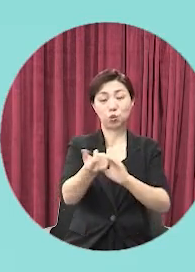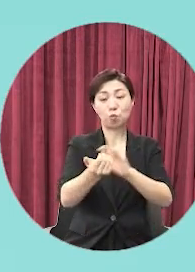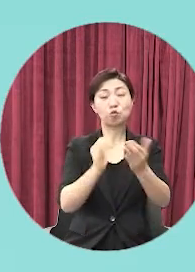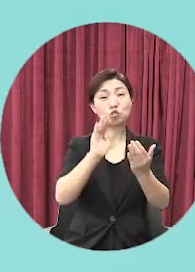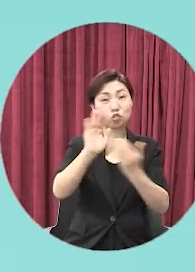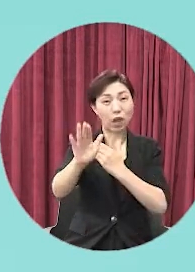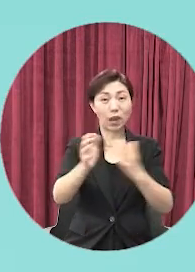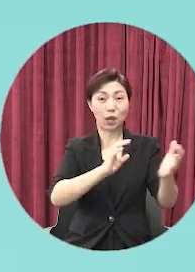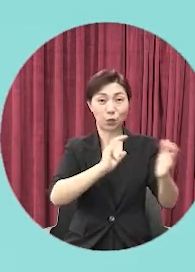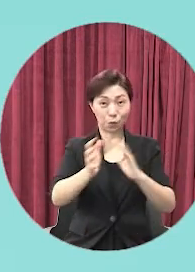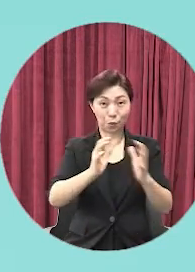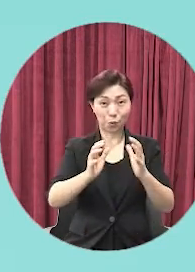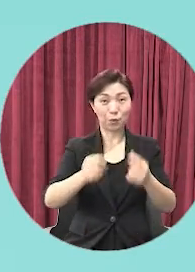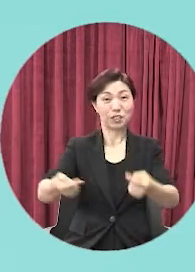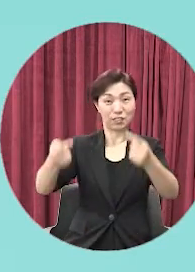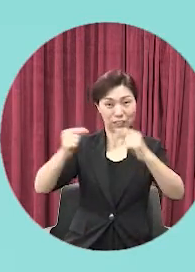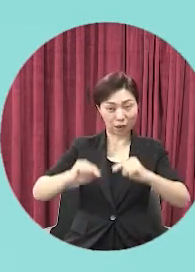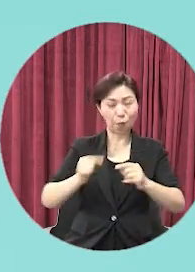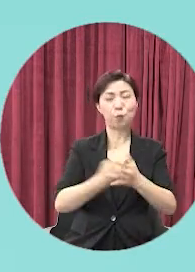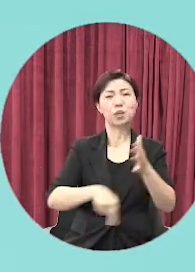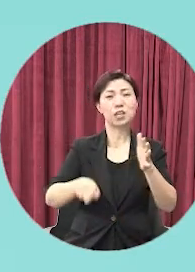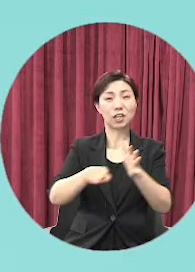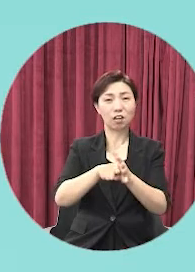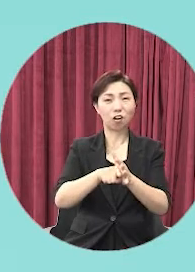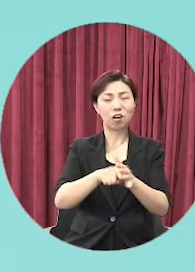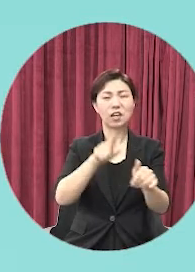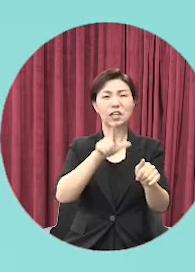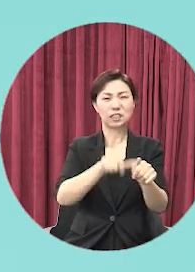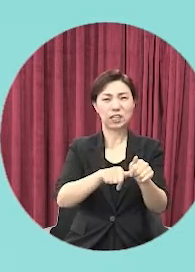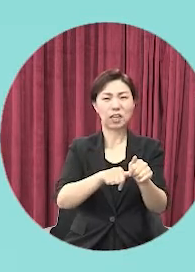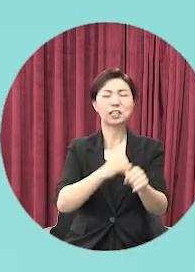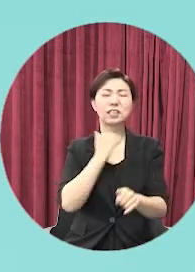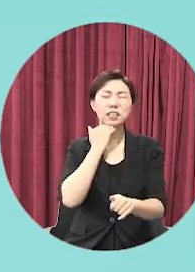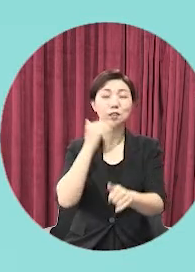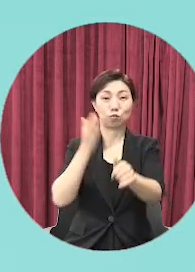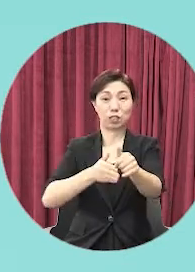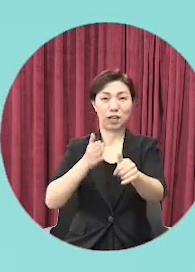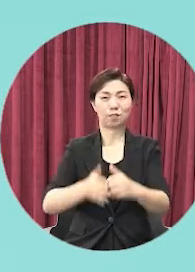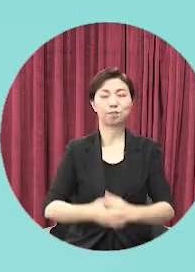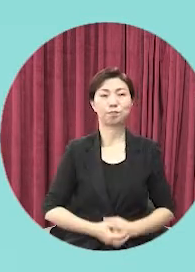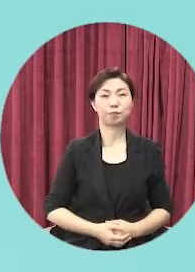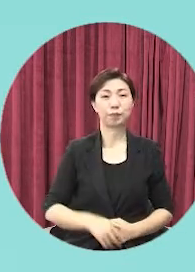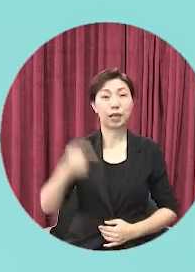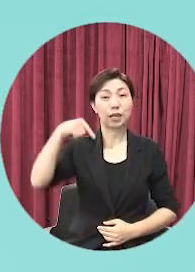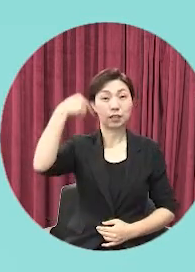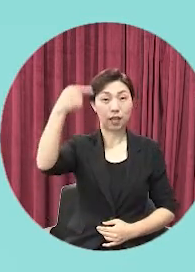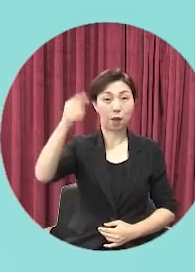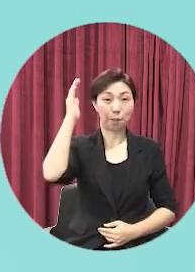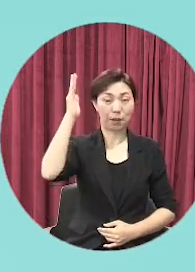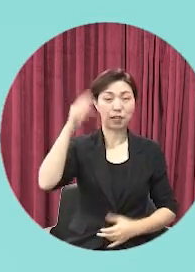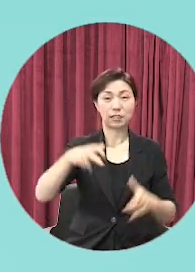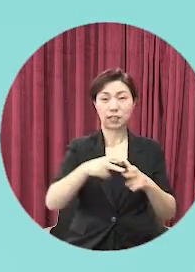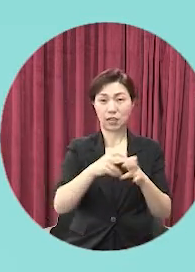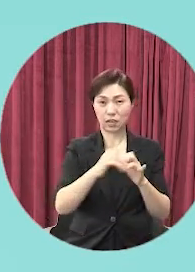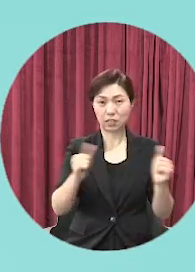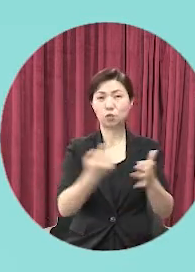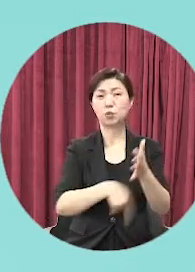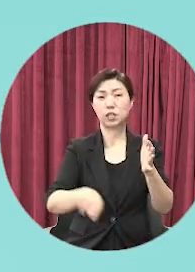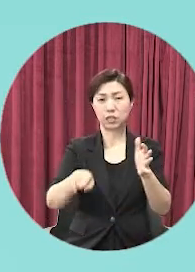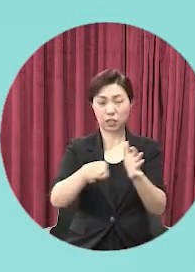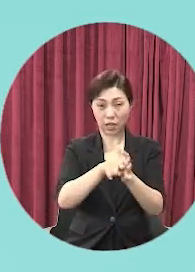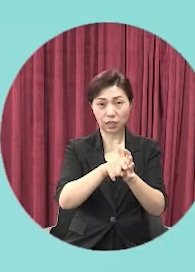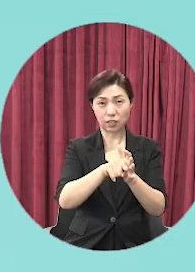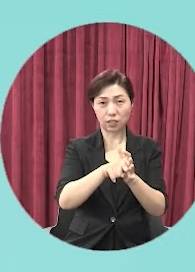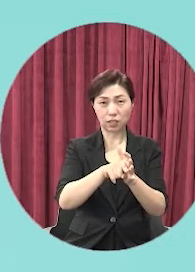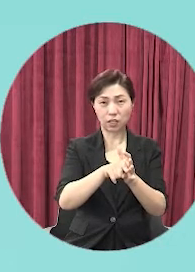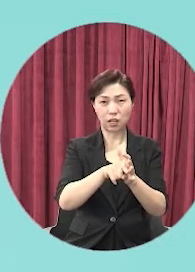질문에 같이 응할 수 있도록 조금 시간 할애를 부탁드립니다. 다음 발표는 장애인을 위한 케어기버